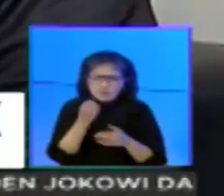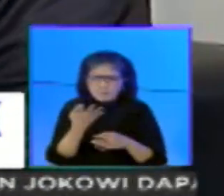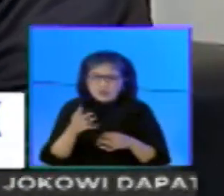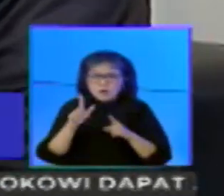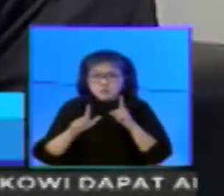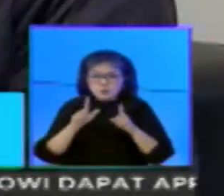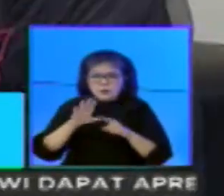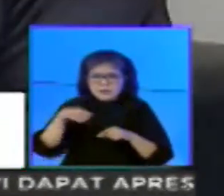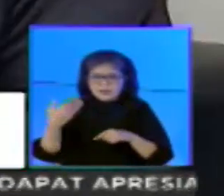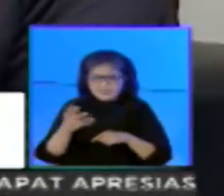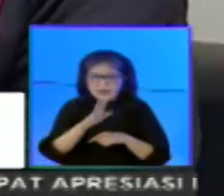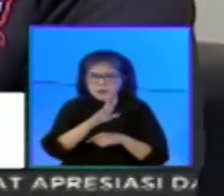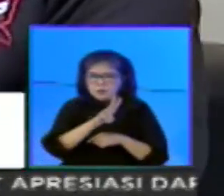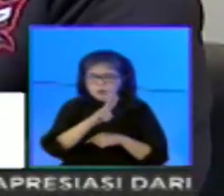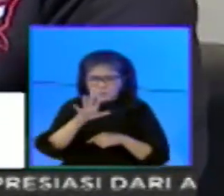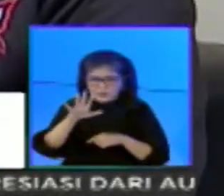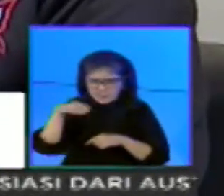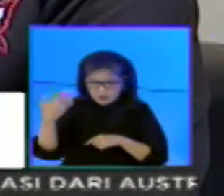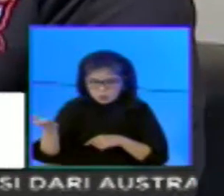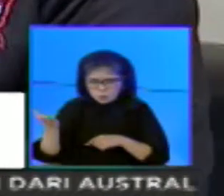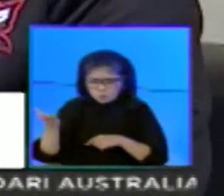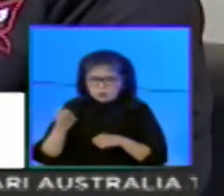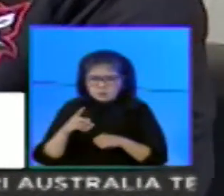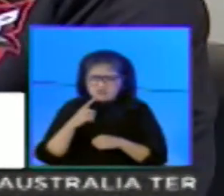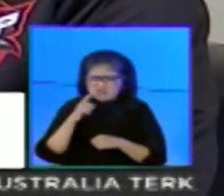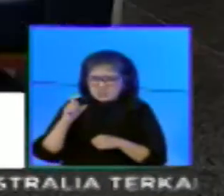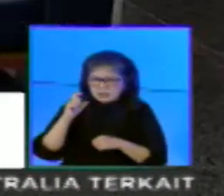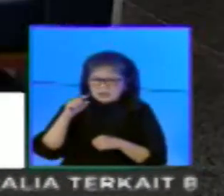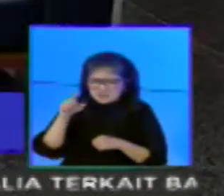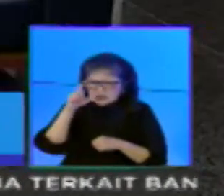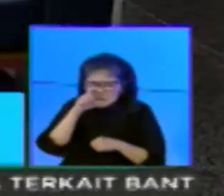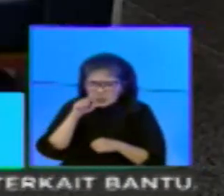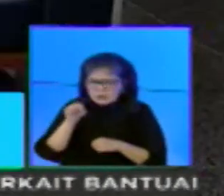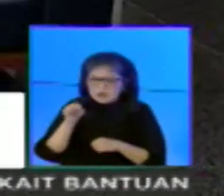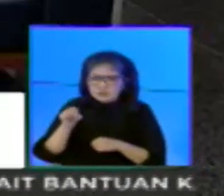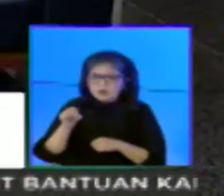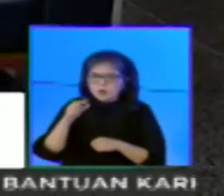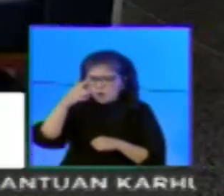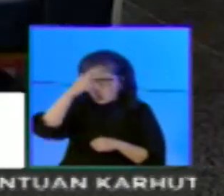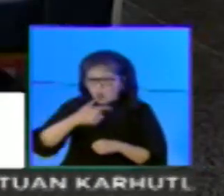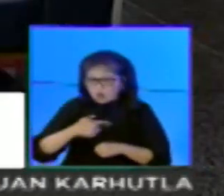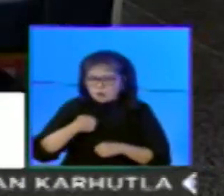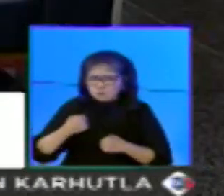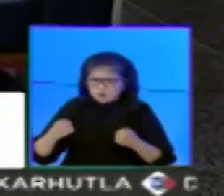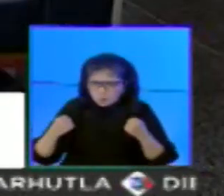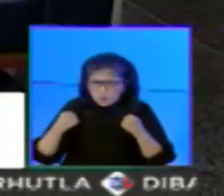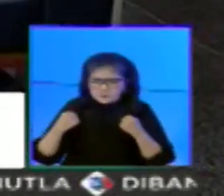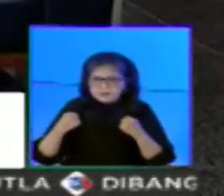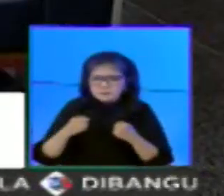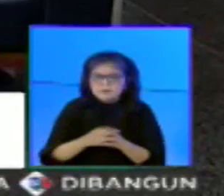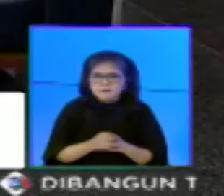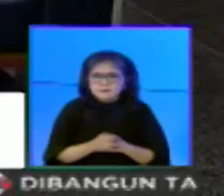sampai 24 tahun. Salah satu karakteristik yang kita cari itu orangnya mesti ngotot gitu. Orangnya sebelum jadi atlet e-sports itu pasti menghadapi